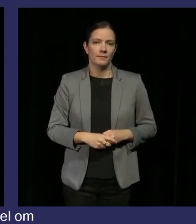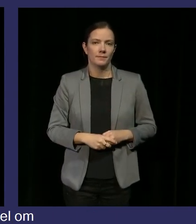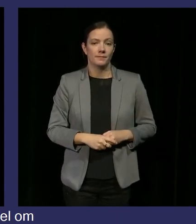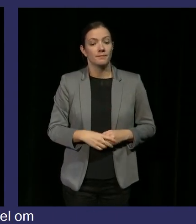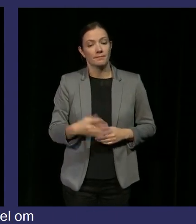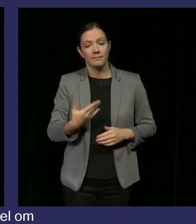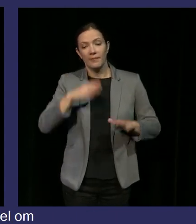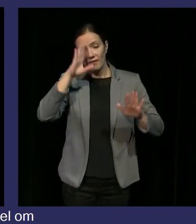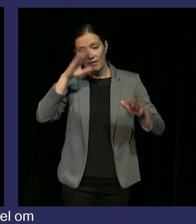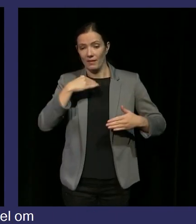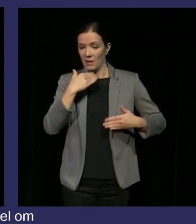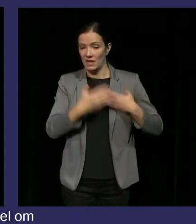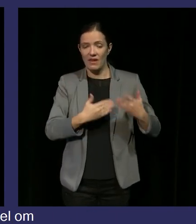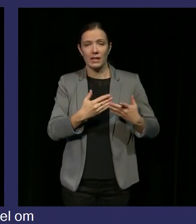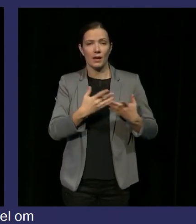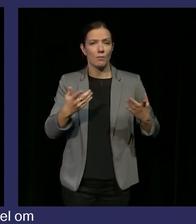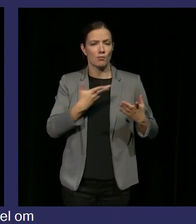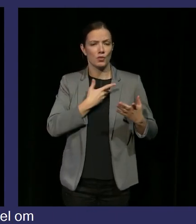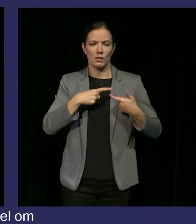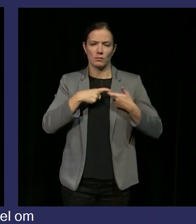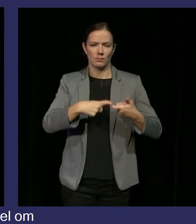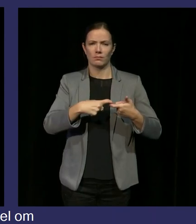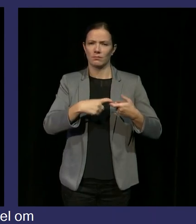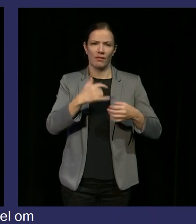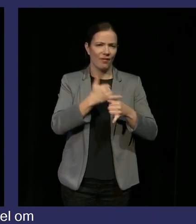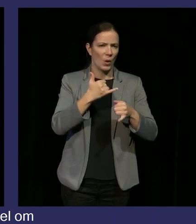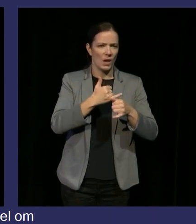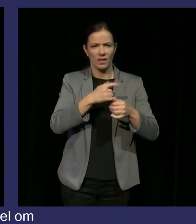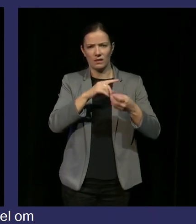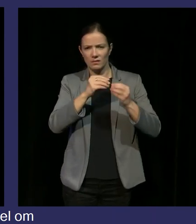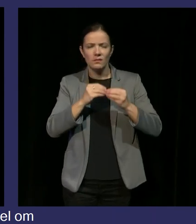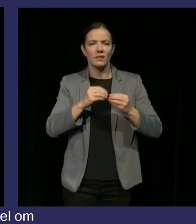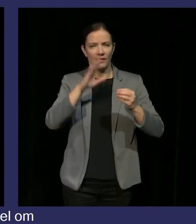Og vi vet etter hvert en god del av mekanismene rundt dette der,